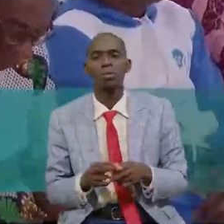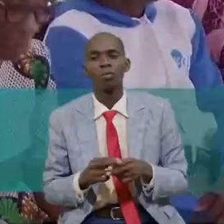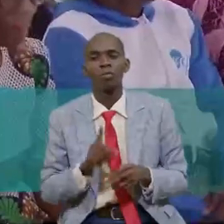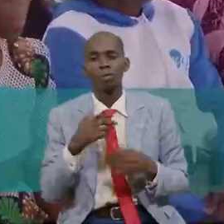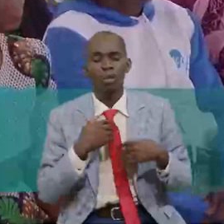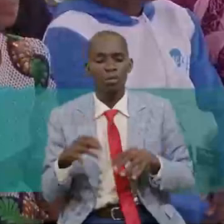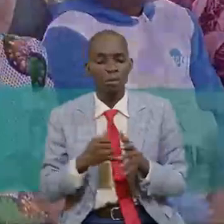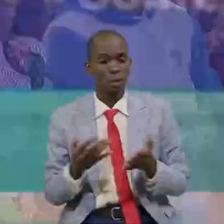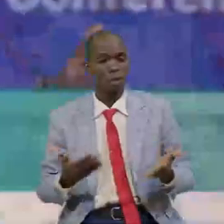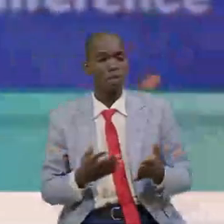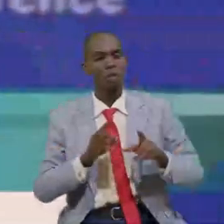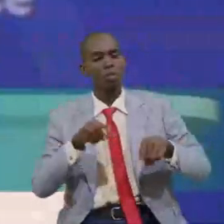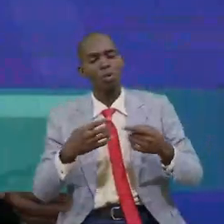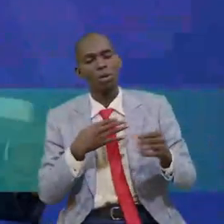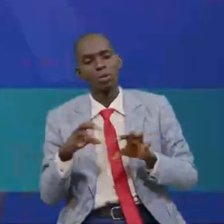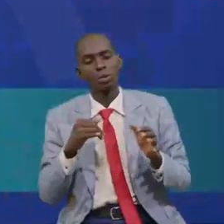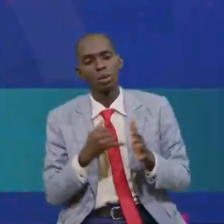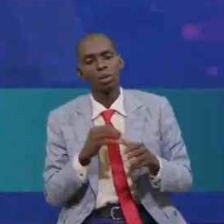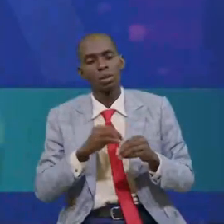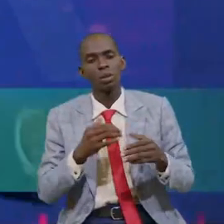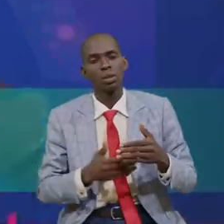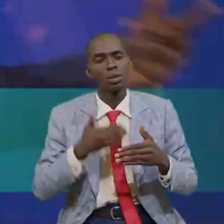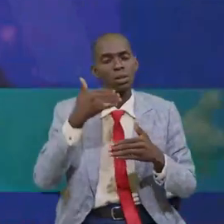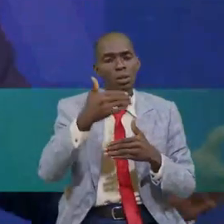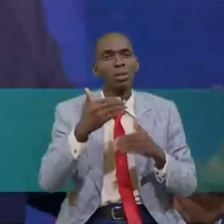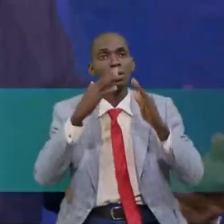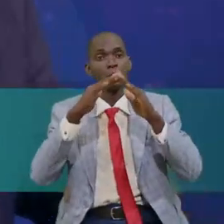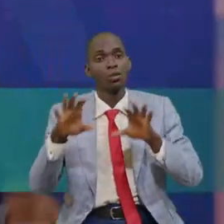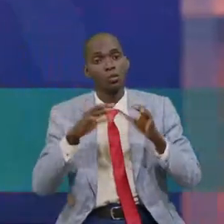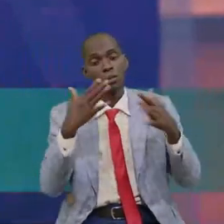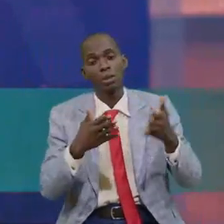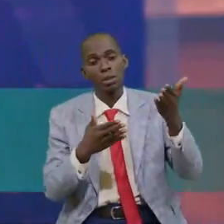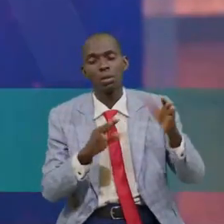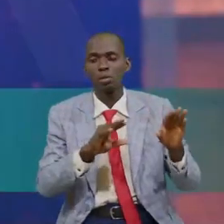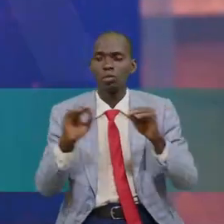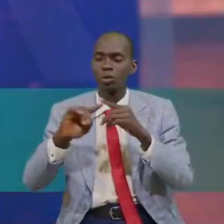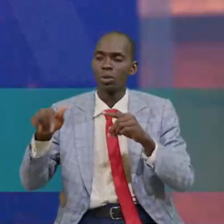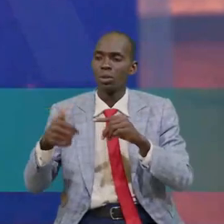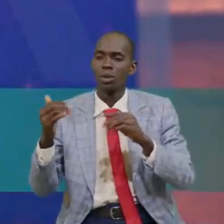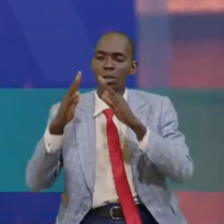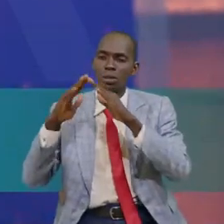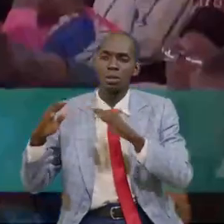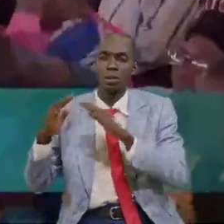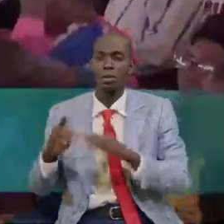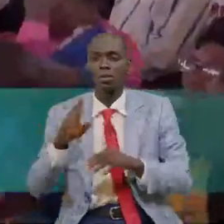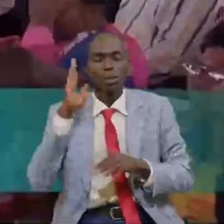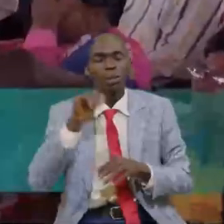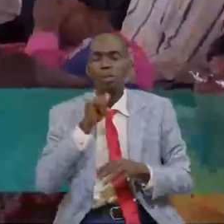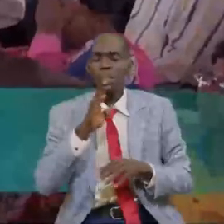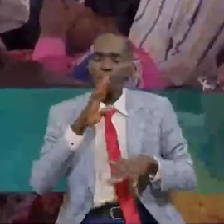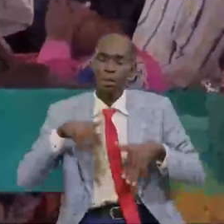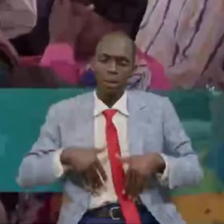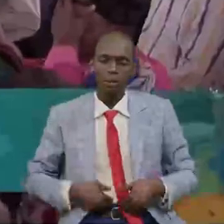Tu l'as fait ici. Va et fais-le dans la ville suivante. Après ça, fais-le dans la ville suivante. Tu ne seras pas